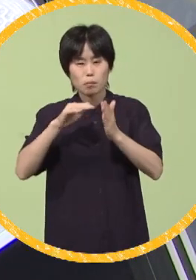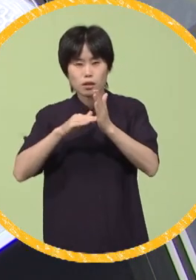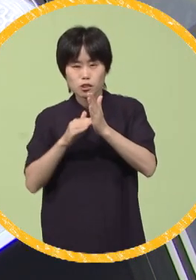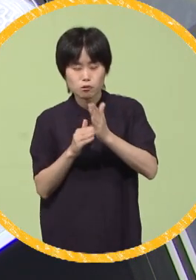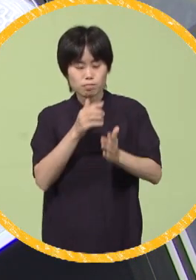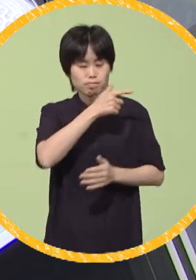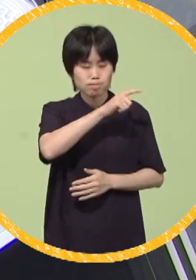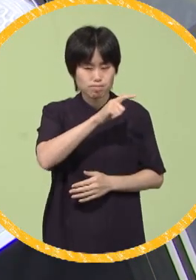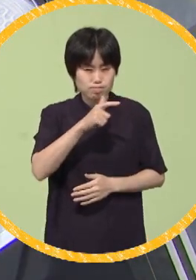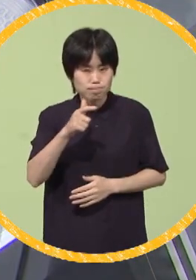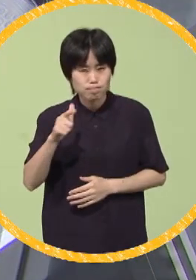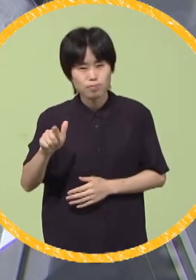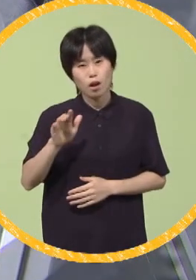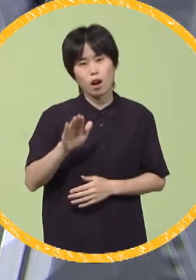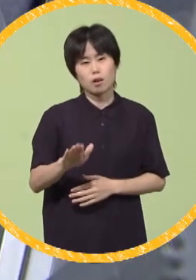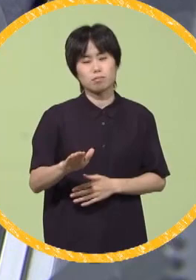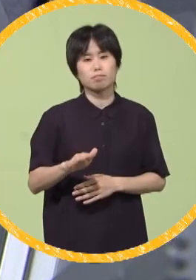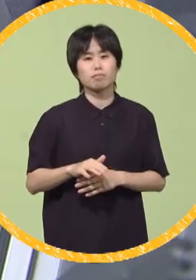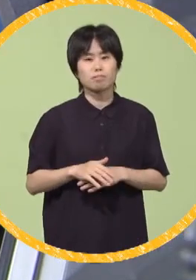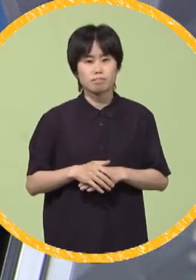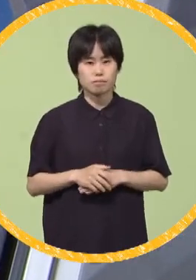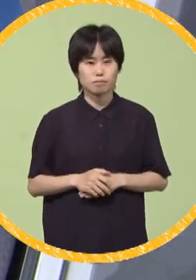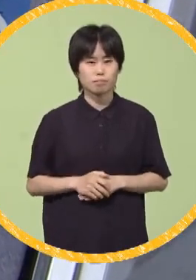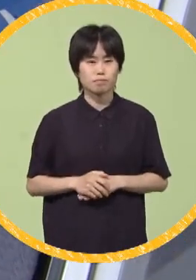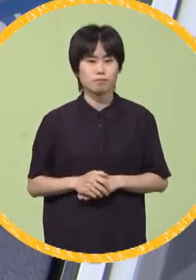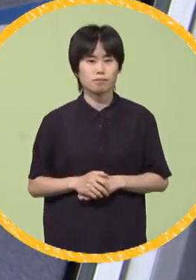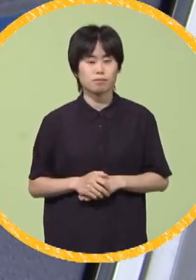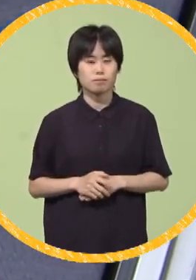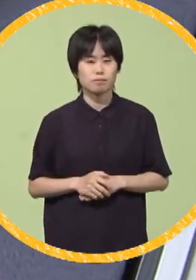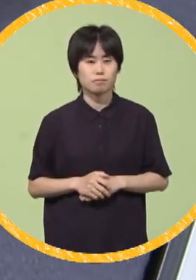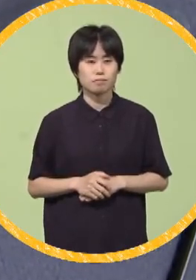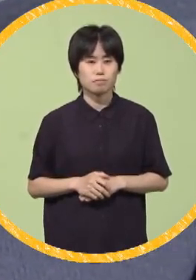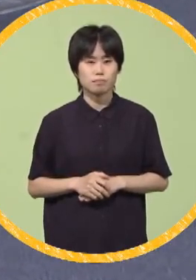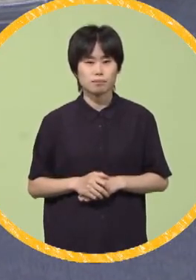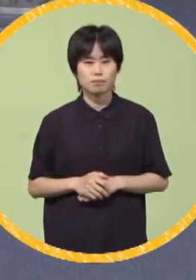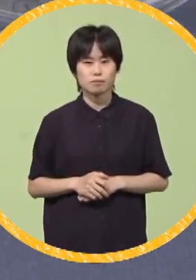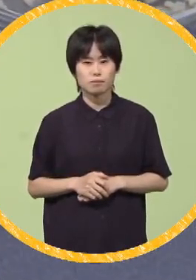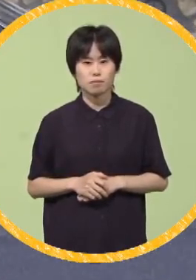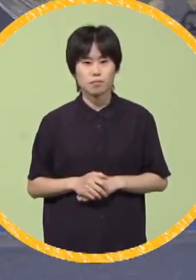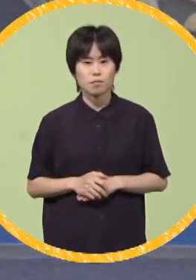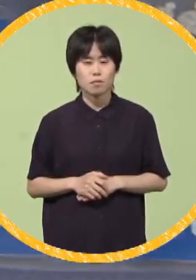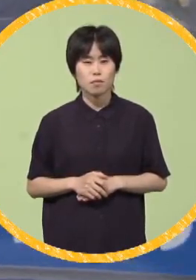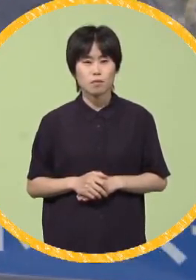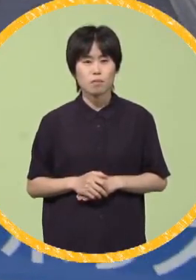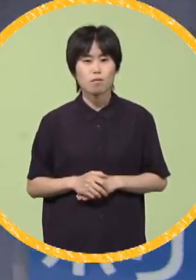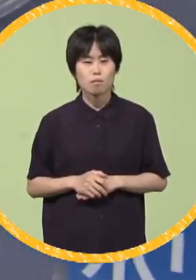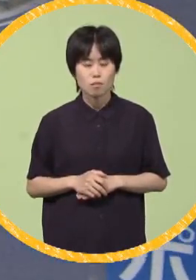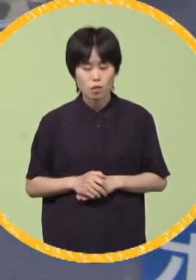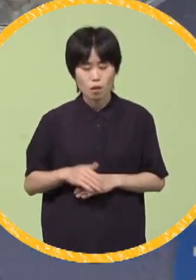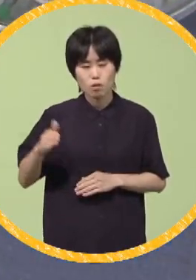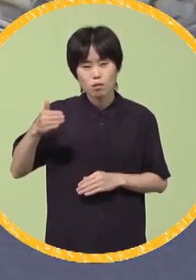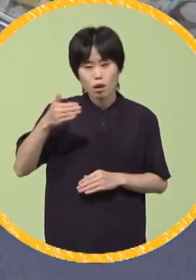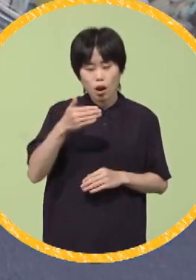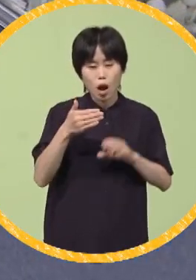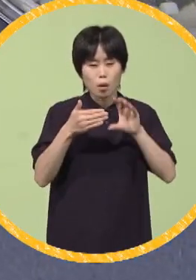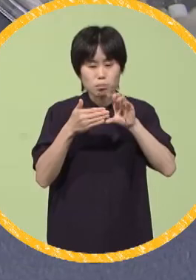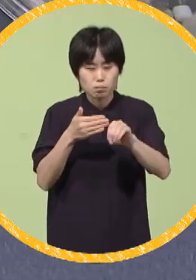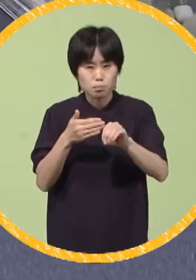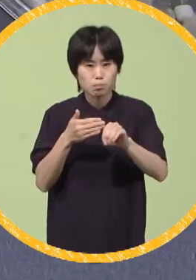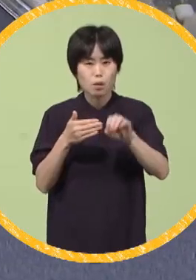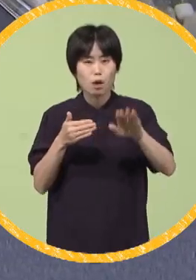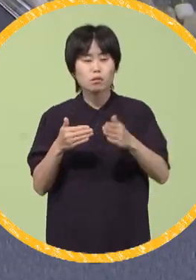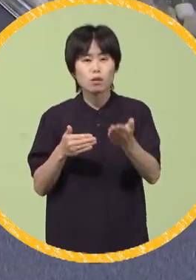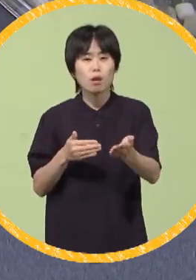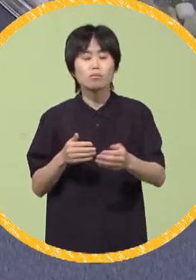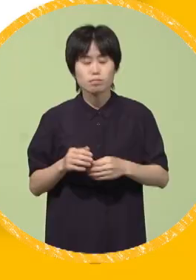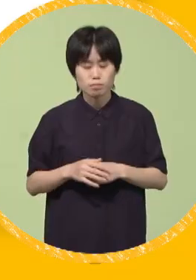など、うんうんうん、いろんなものが海岸に打ち上げられています。 へ、これってやっぱり今お魚さんとか食べたりとかってあるんですか、問